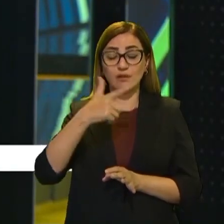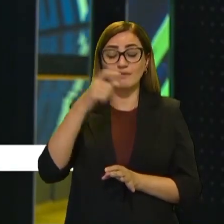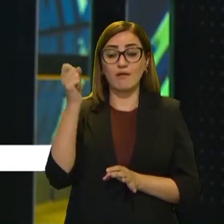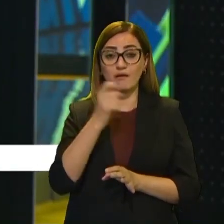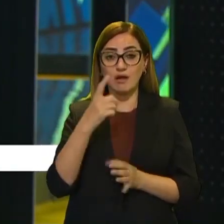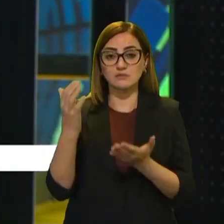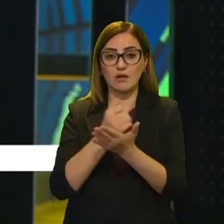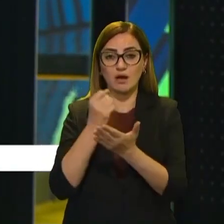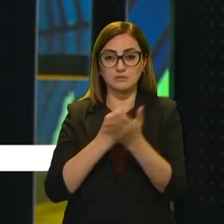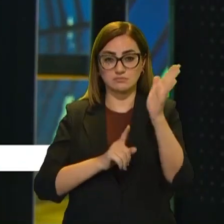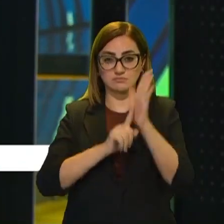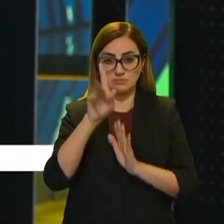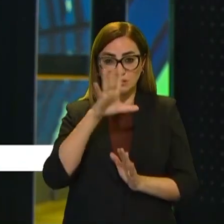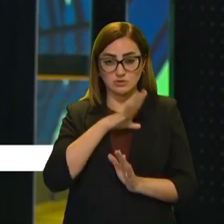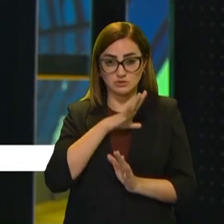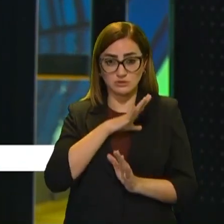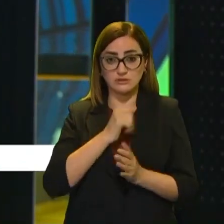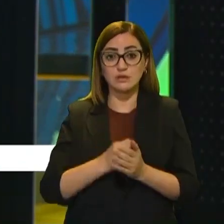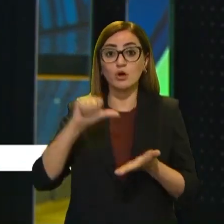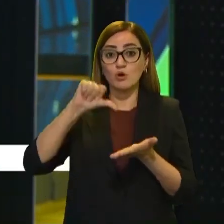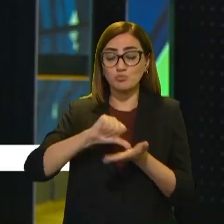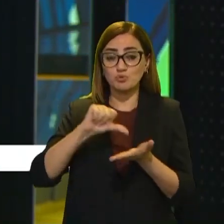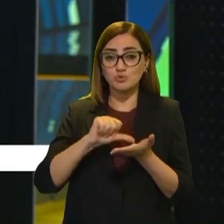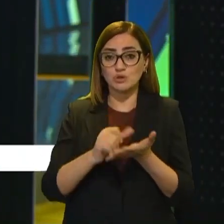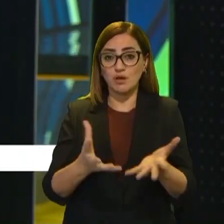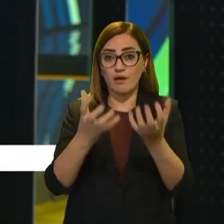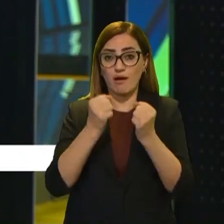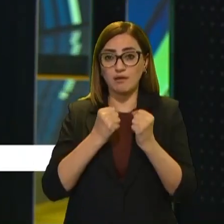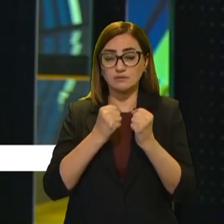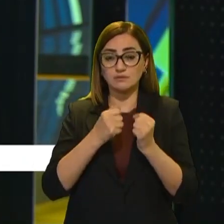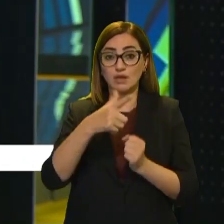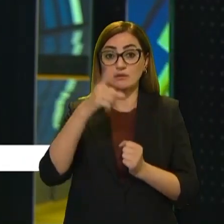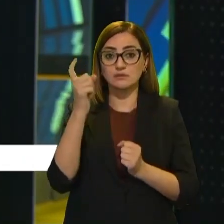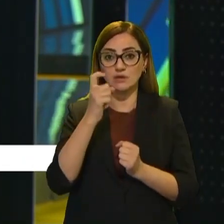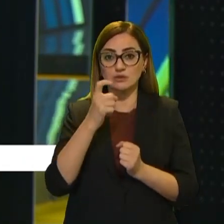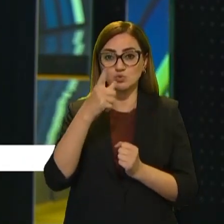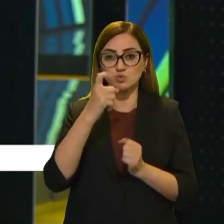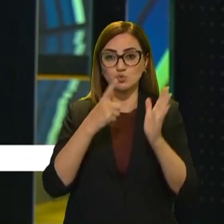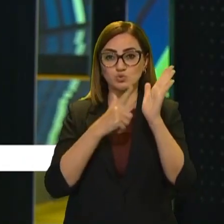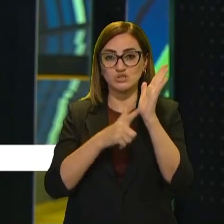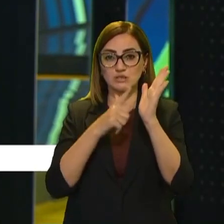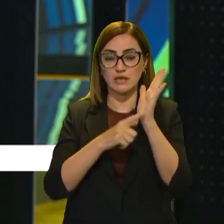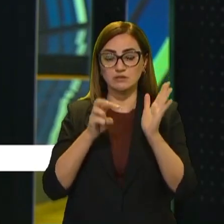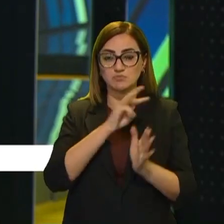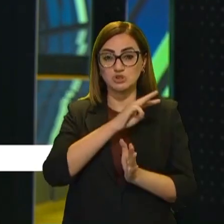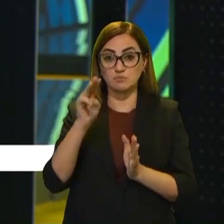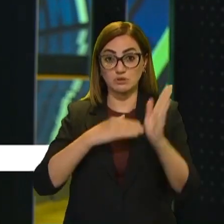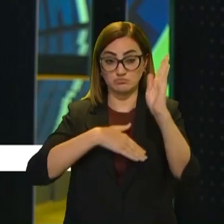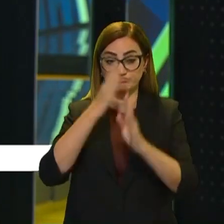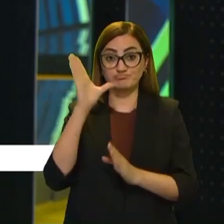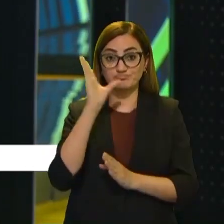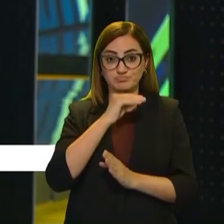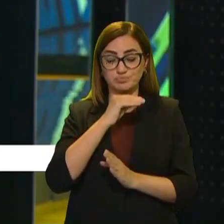hasilatına start verilib. İlkin proqnozlara görə buradakı çıxarıla bilən qaz ehtiyatı 170 milyard kubmetrə qədər yüksələ